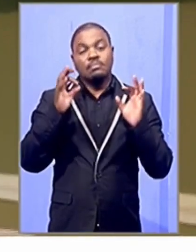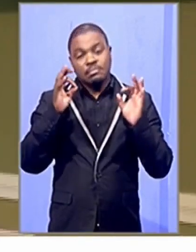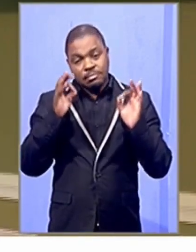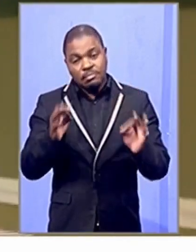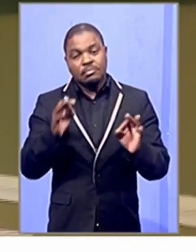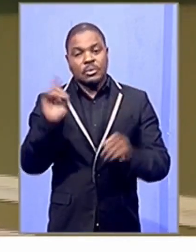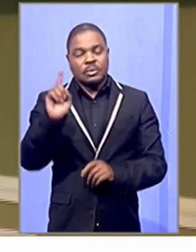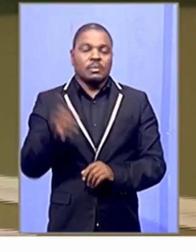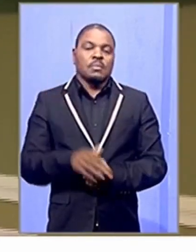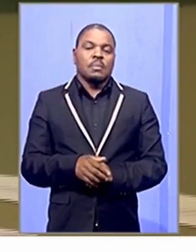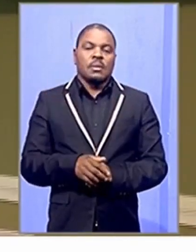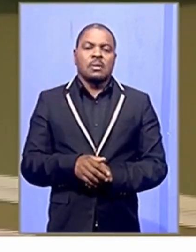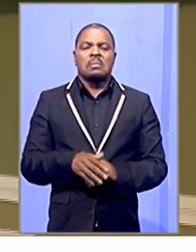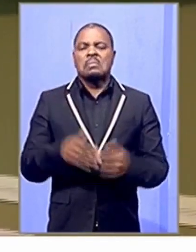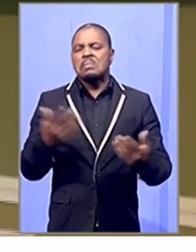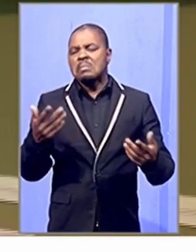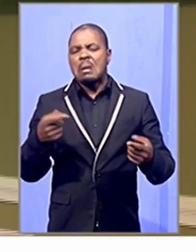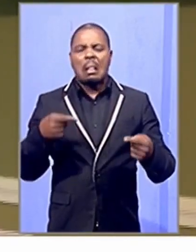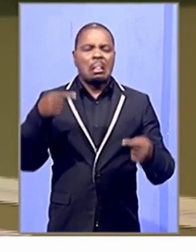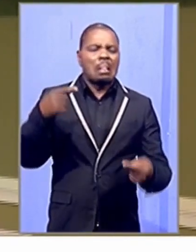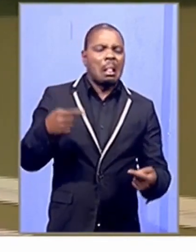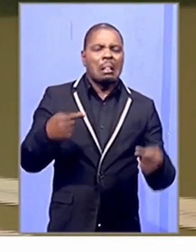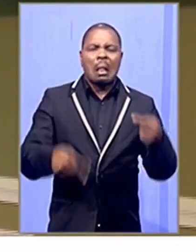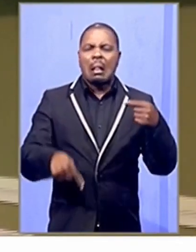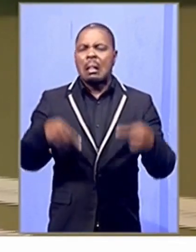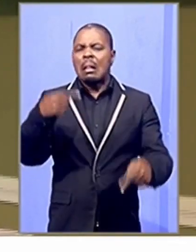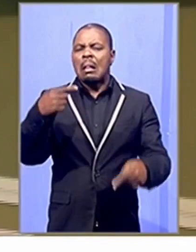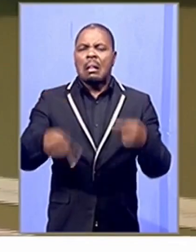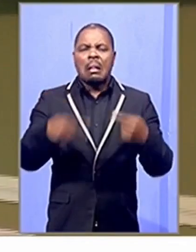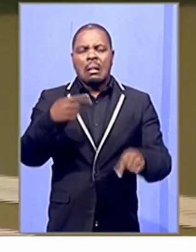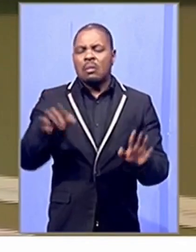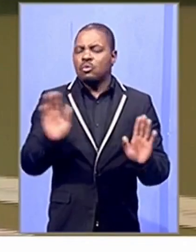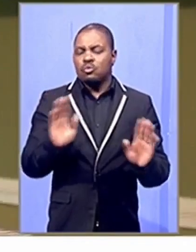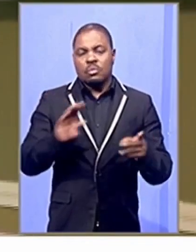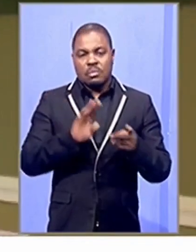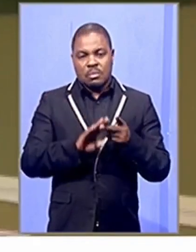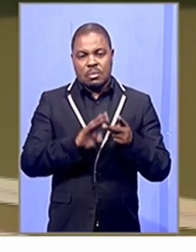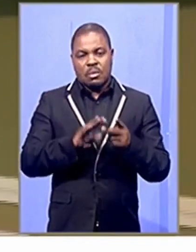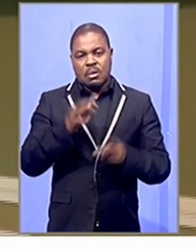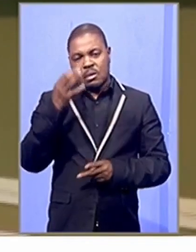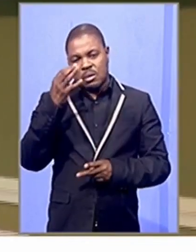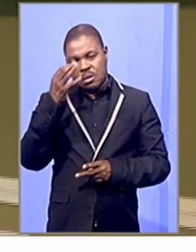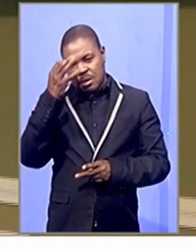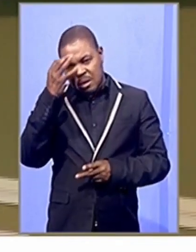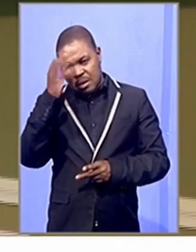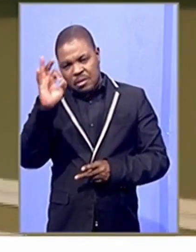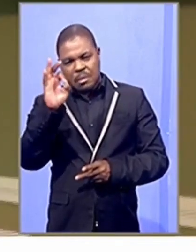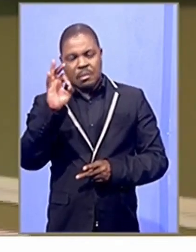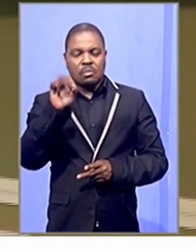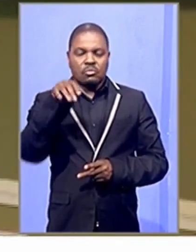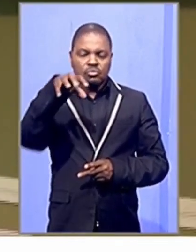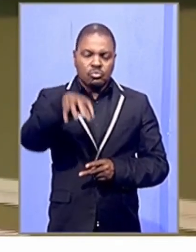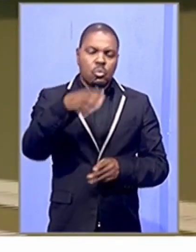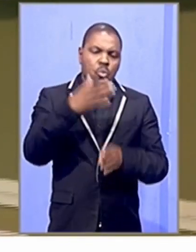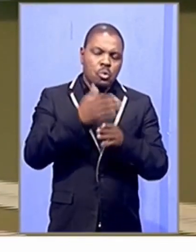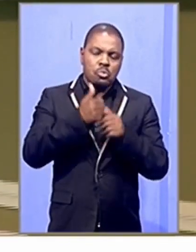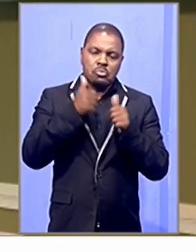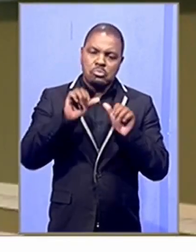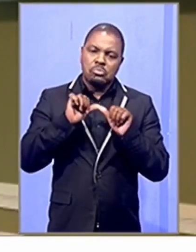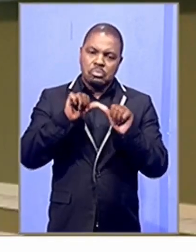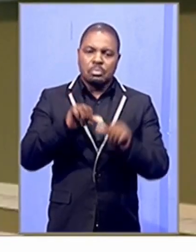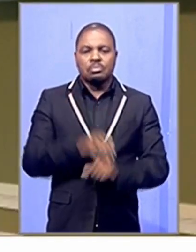hore ha o be le dikgohlano ka hare ho rona le mmuso le hore mmuso o sebetsa hantle ho tswella